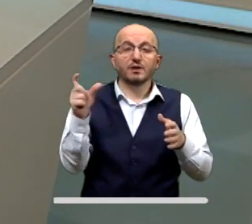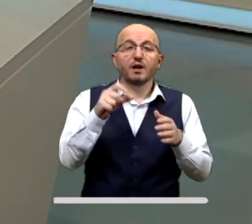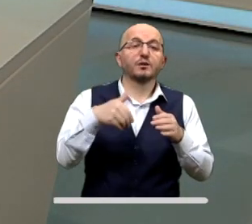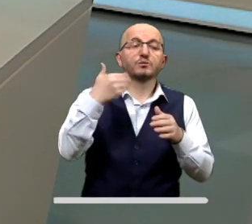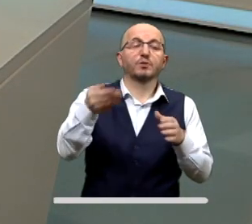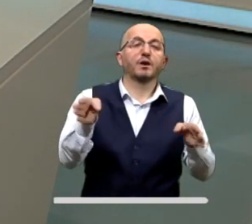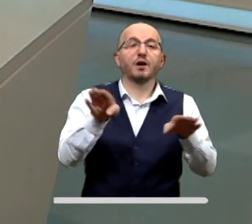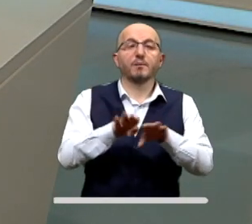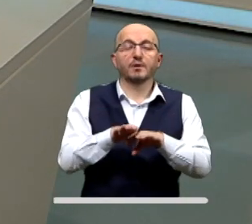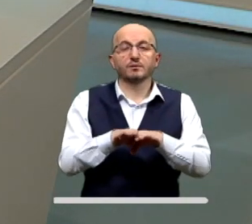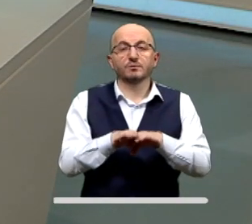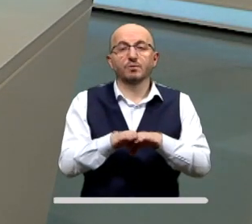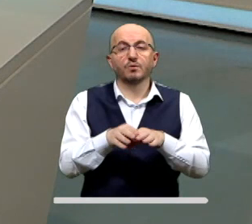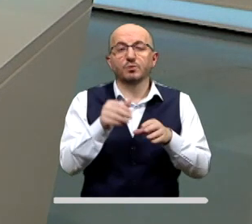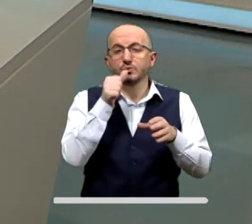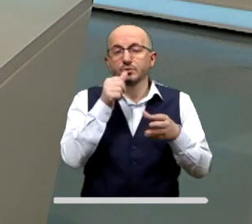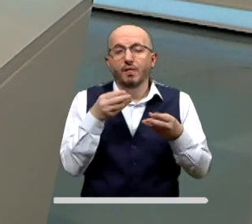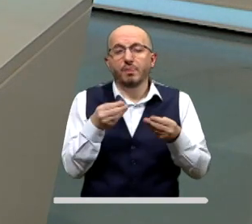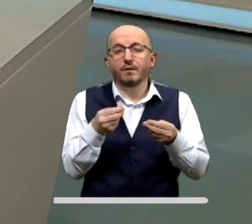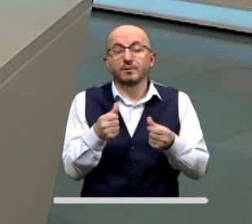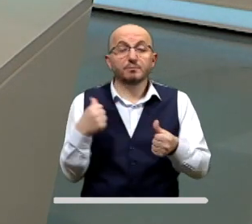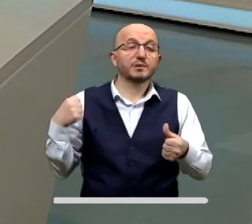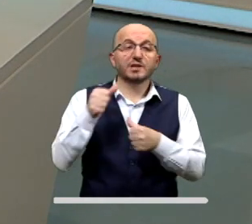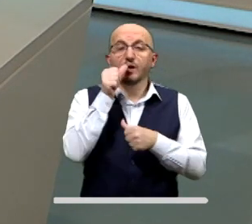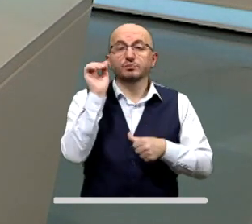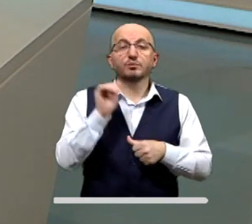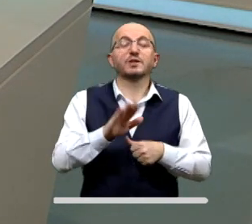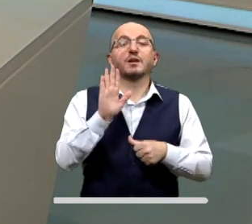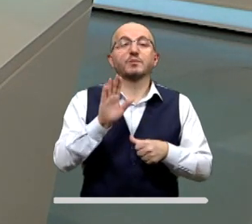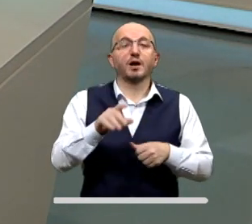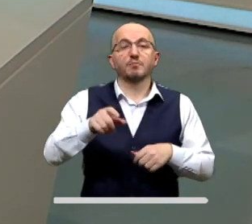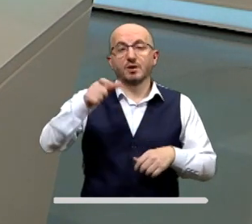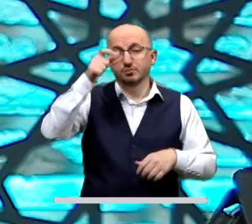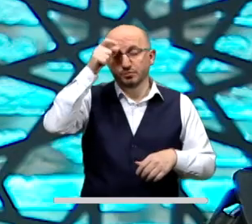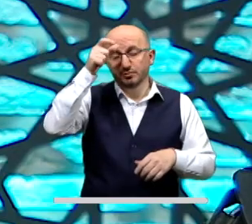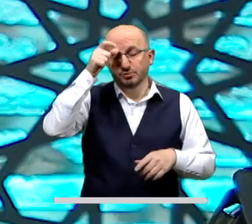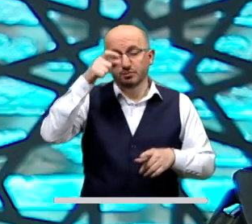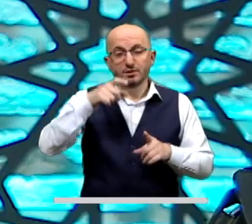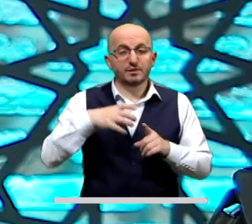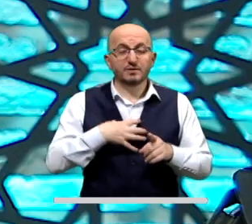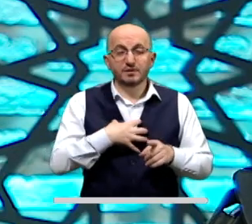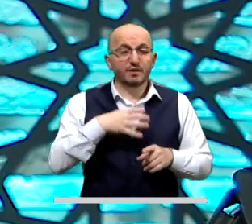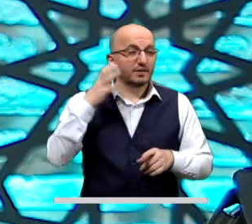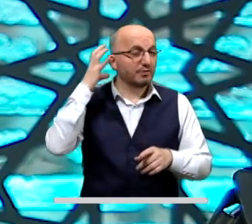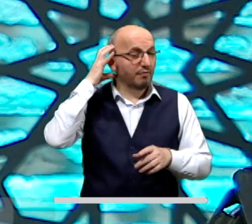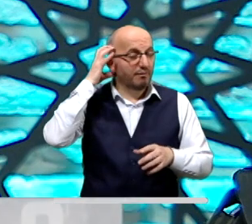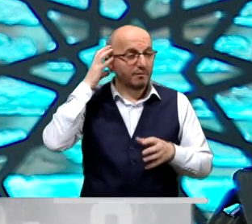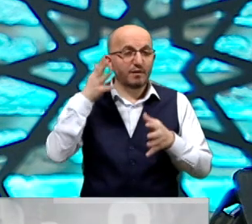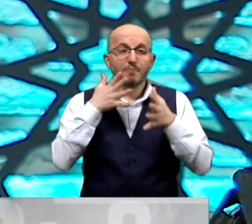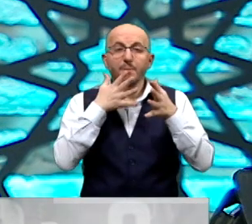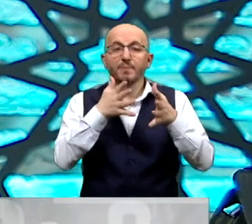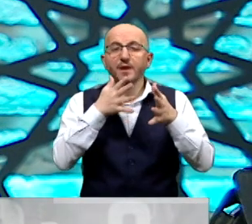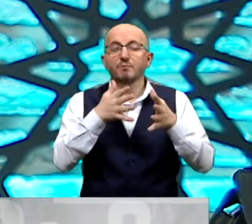su kuyuyu kuruyor bir daha su gelmiyor ama Türkiye Diyanet Vakfının yaptığı su kuyularında hem depo hem de